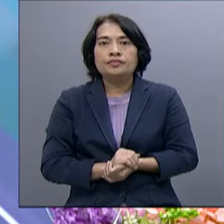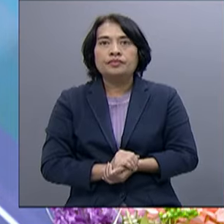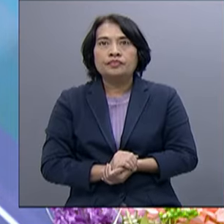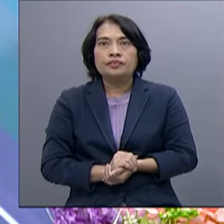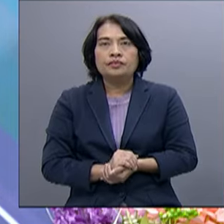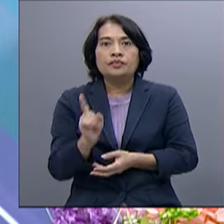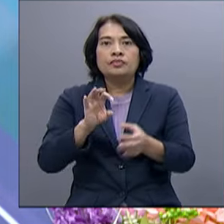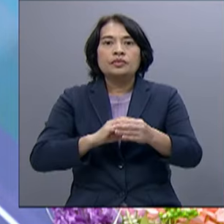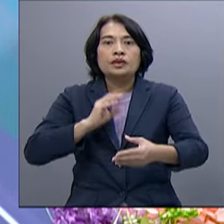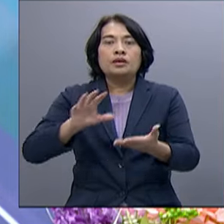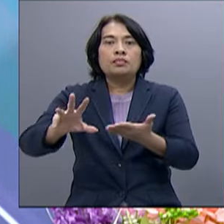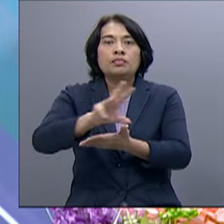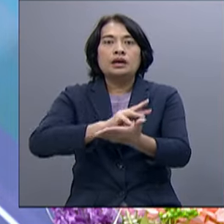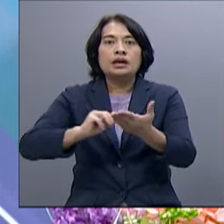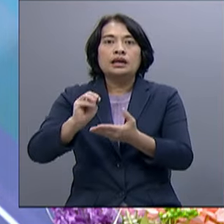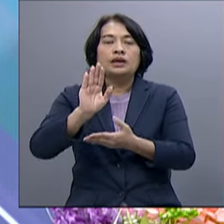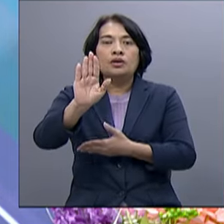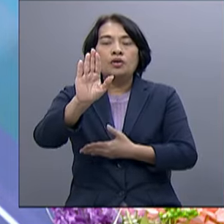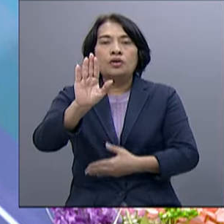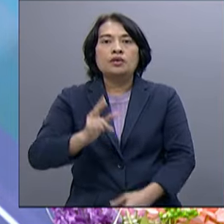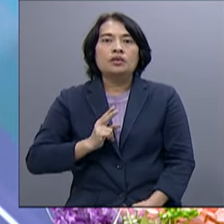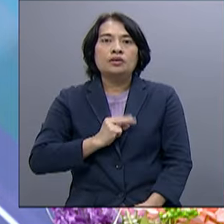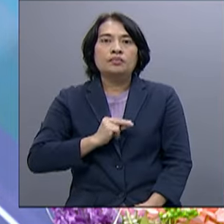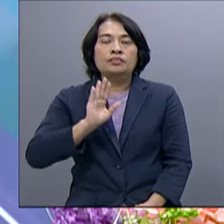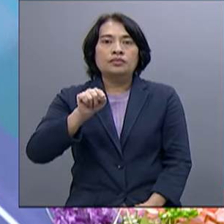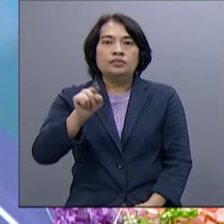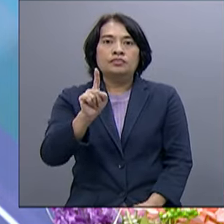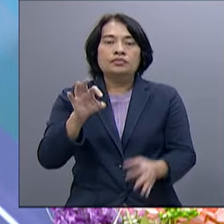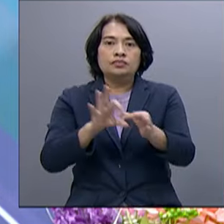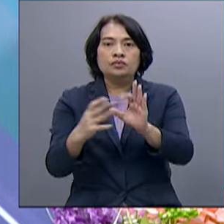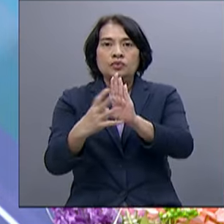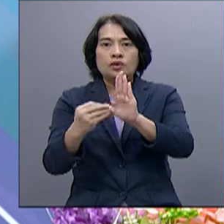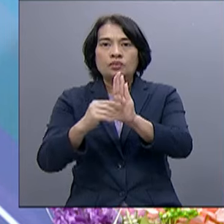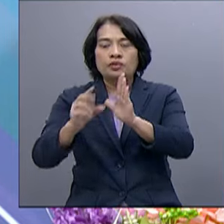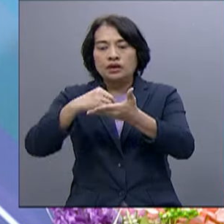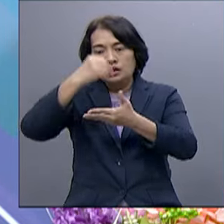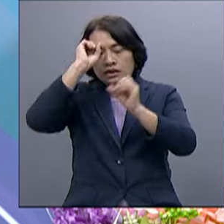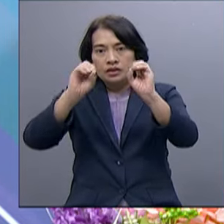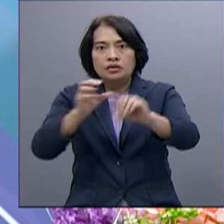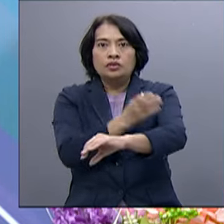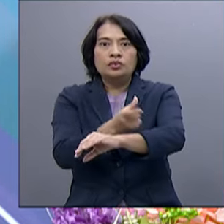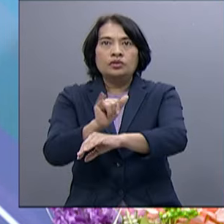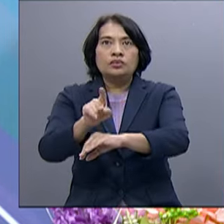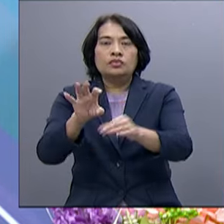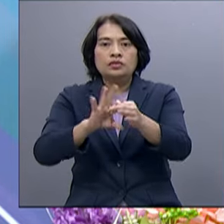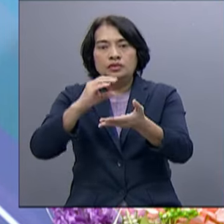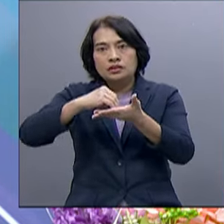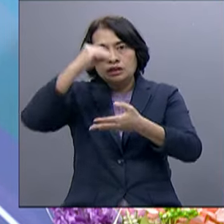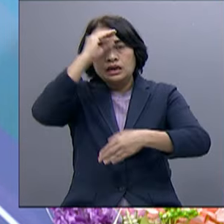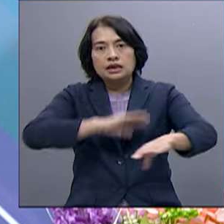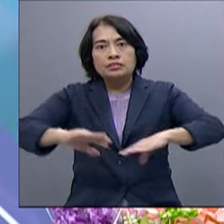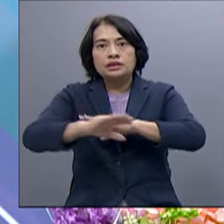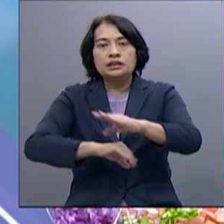วิทยาลัยราชภัฏสวนสุนันทาครับเขาจัดอบรมการเรียนการสอนในพื้นที่จังหวัดพระนครศรีอยุธยาการเรียนการสอนนี้เป็นแบบ active learning น